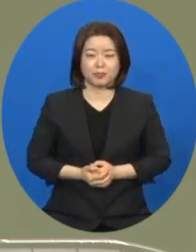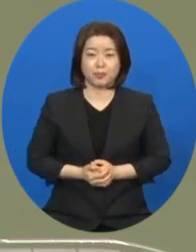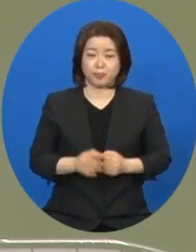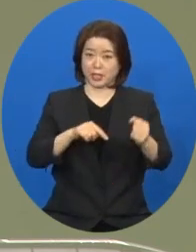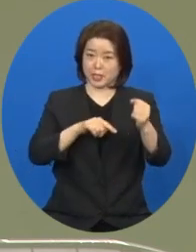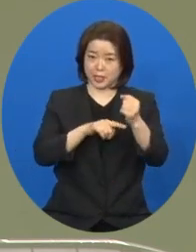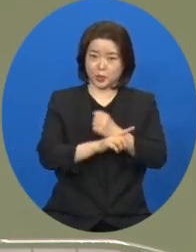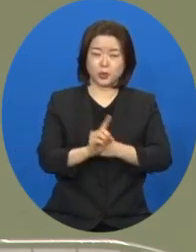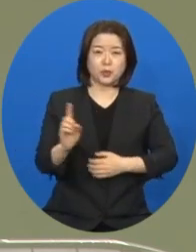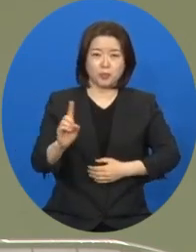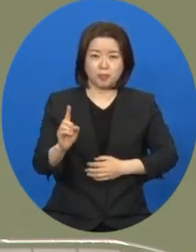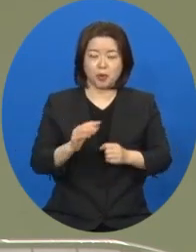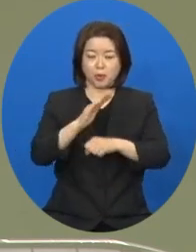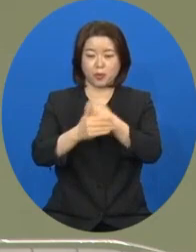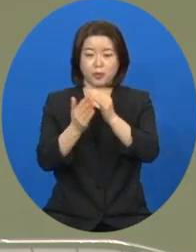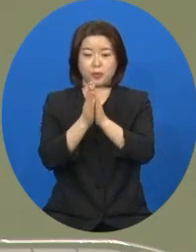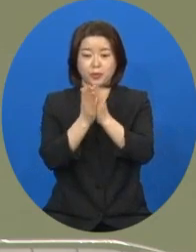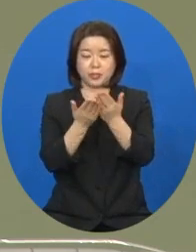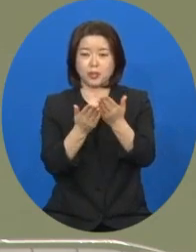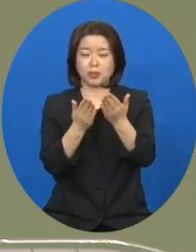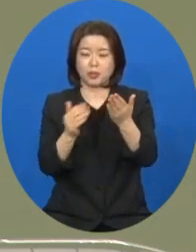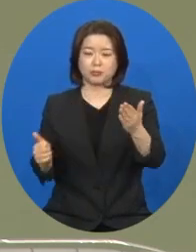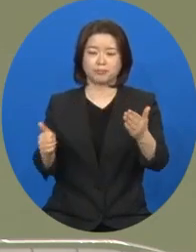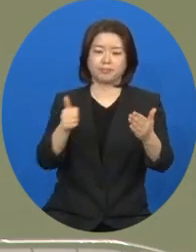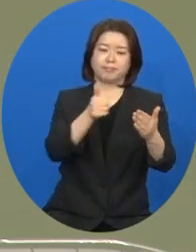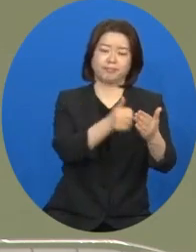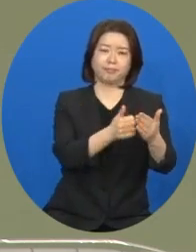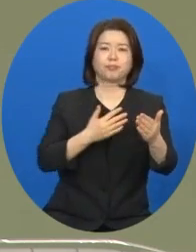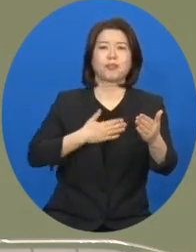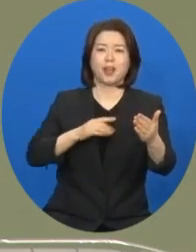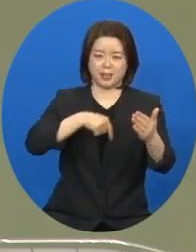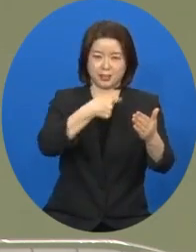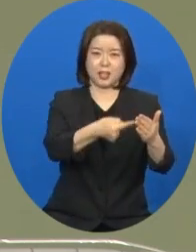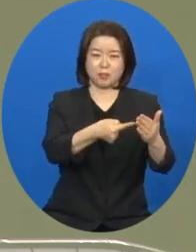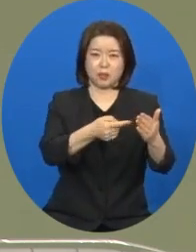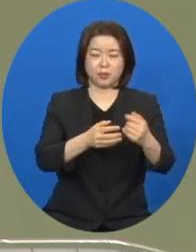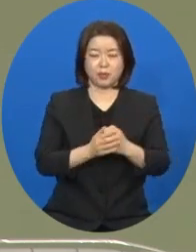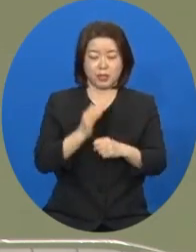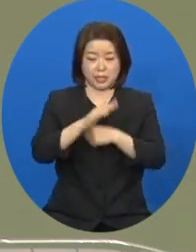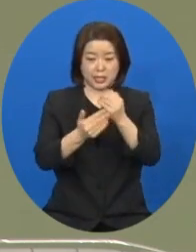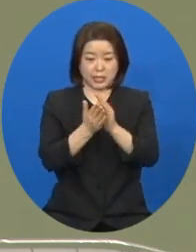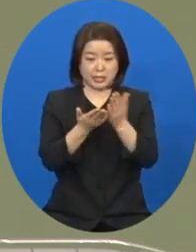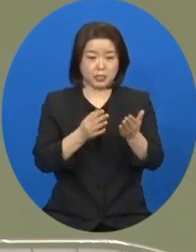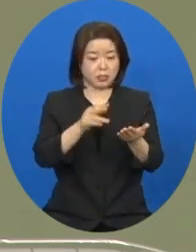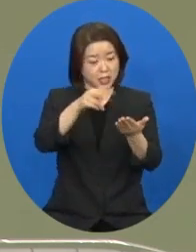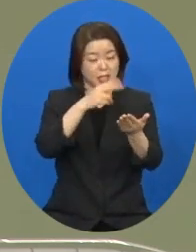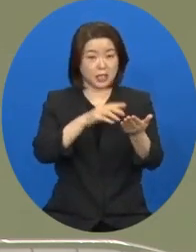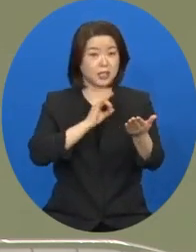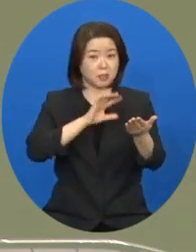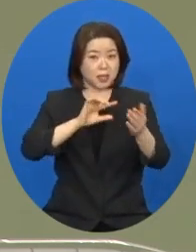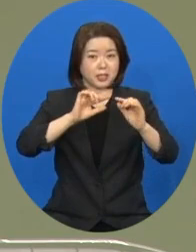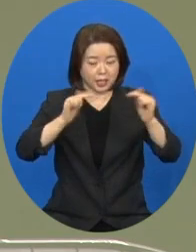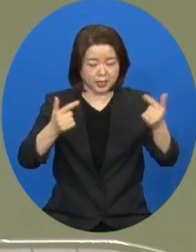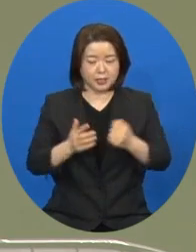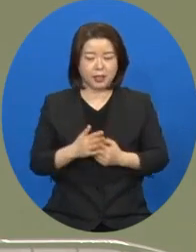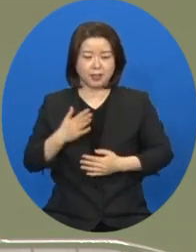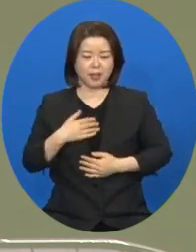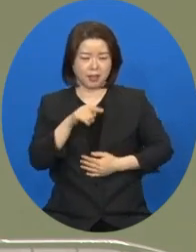이유는 우리가 성경 속으로 들어간 겁니다. 그냥 성경을 읽기만 한 게 아니고 성경 속으로